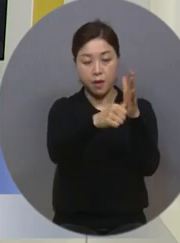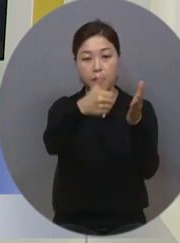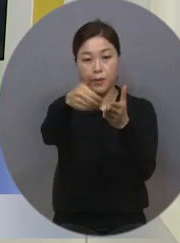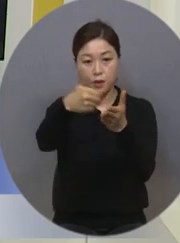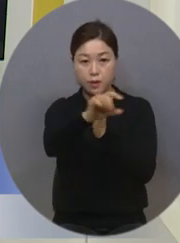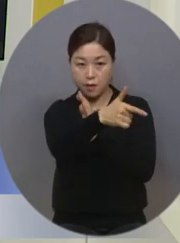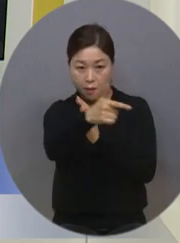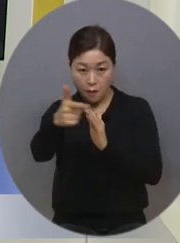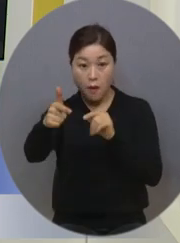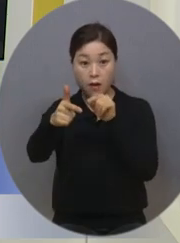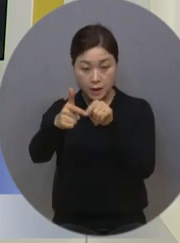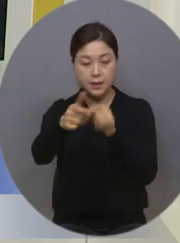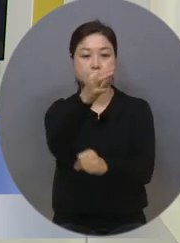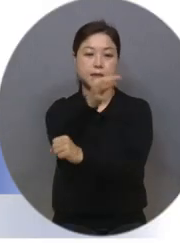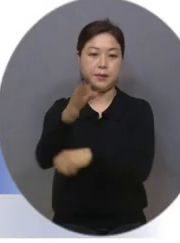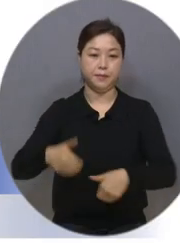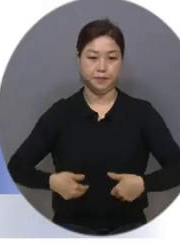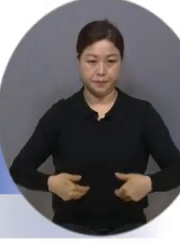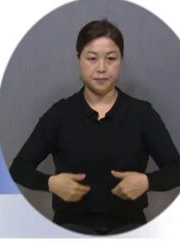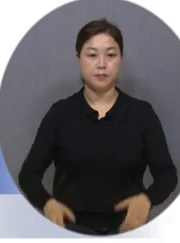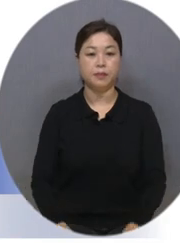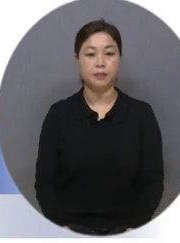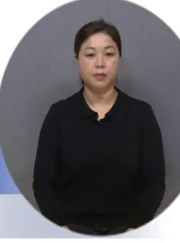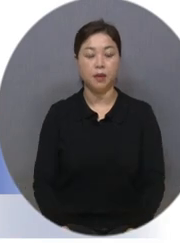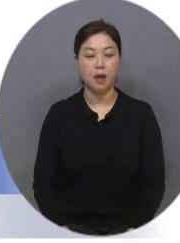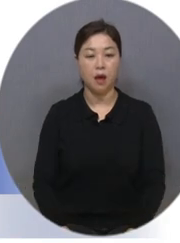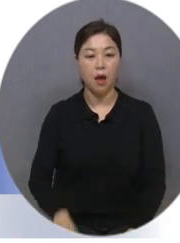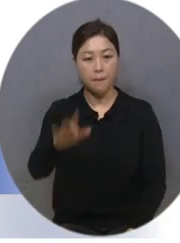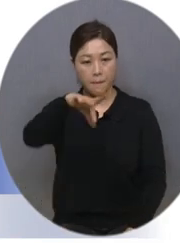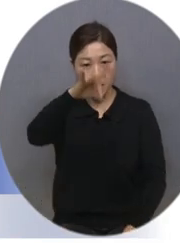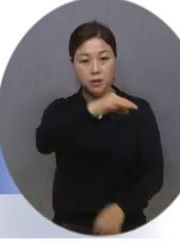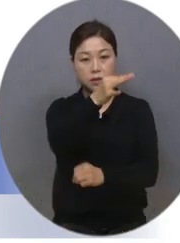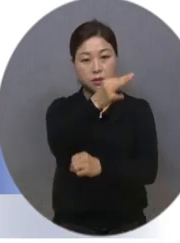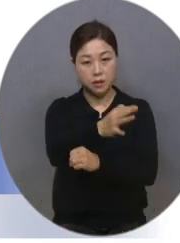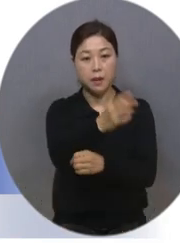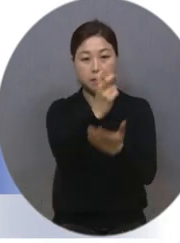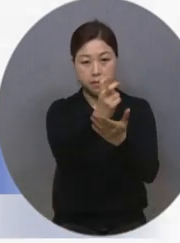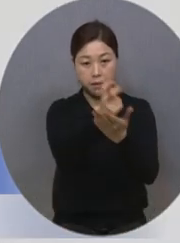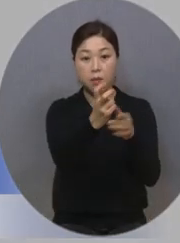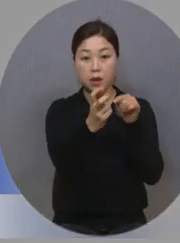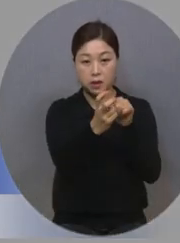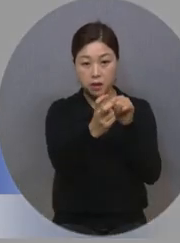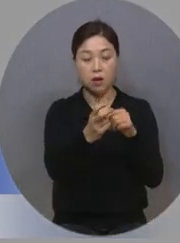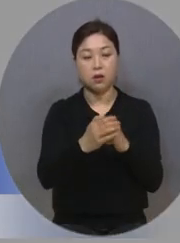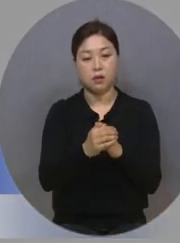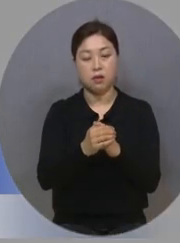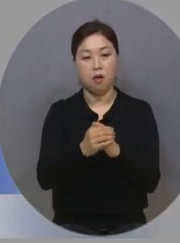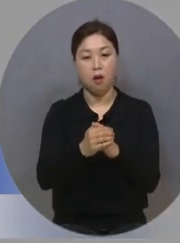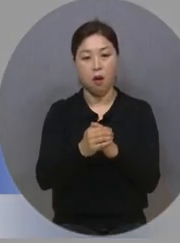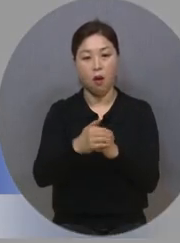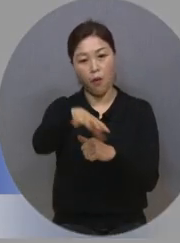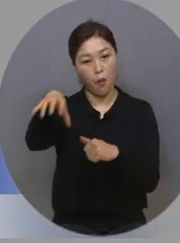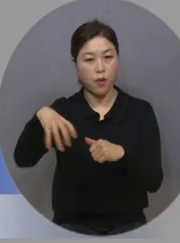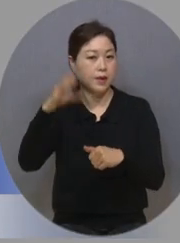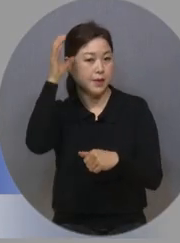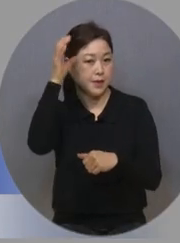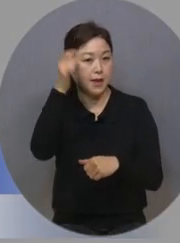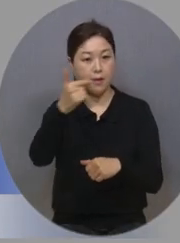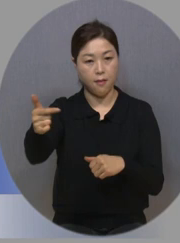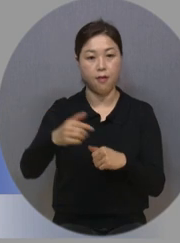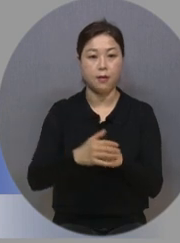등 창작물로 구매해야 합니다. 한편 우선 구매 제도 시행에 대한 현장의 기대도 크다고 하는데요.